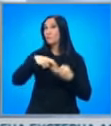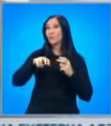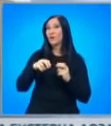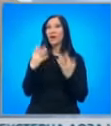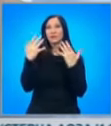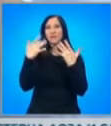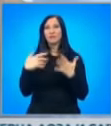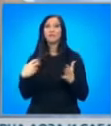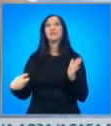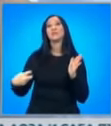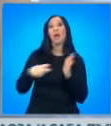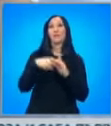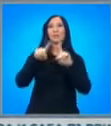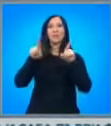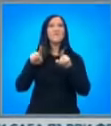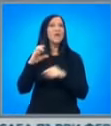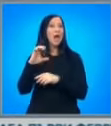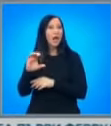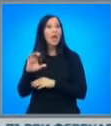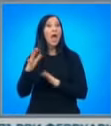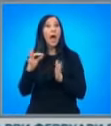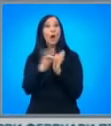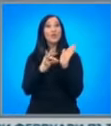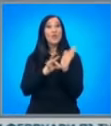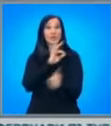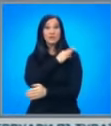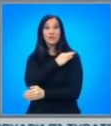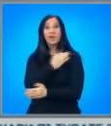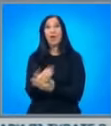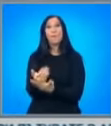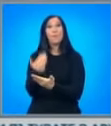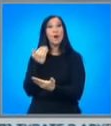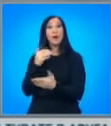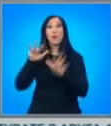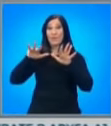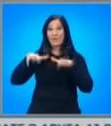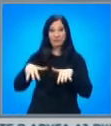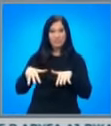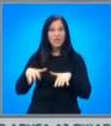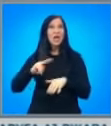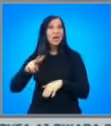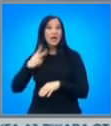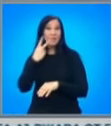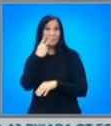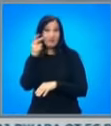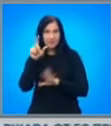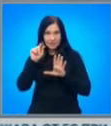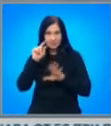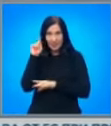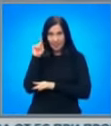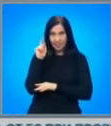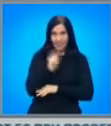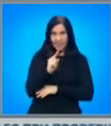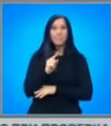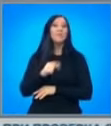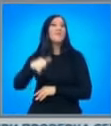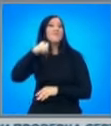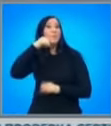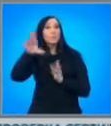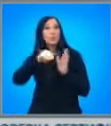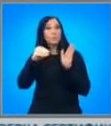на цифровите сертификати. Ако датата на вакцинация е по-ранна от 9 месеца или 270 дни, в